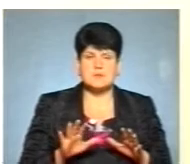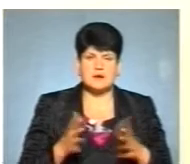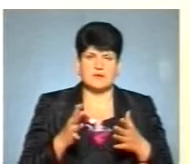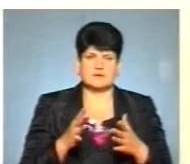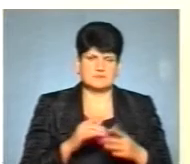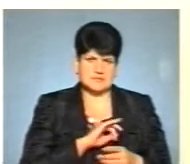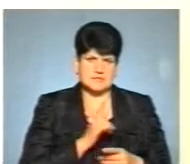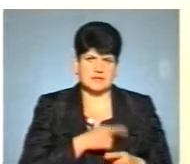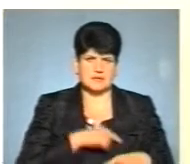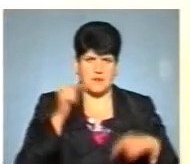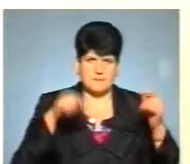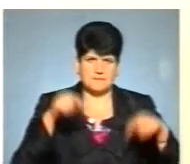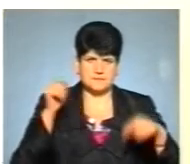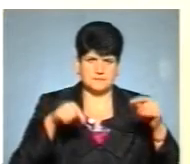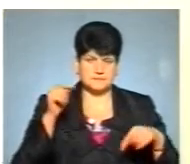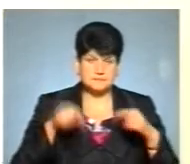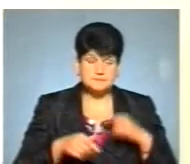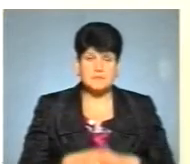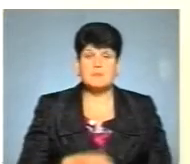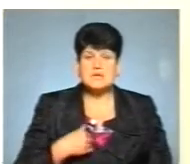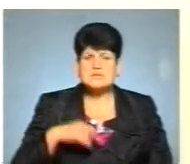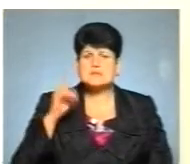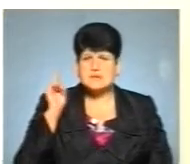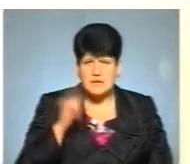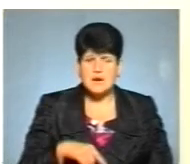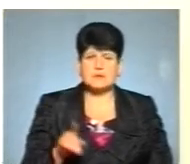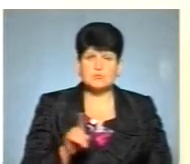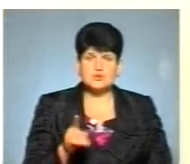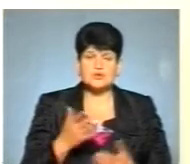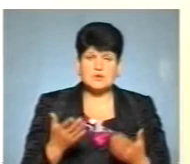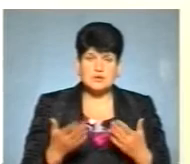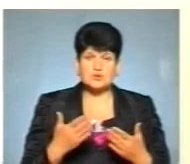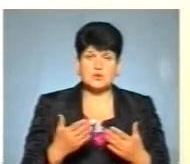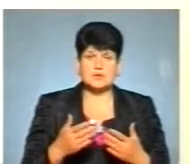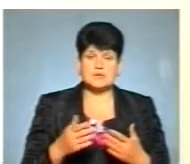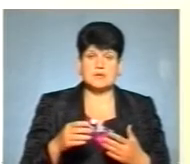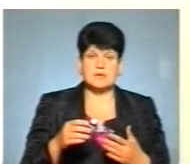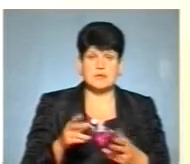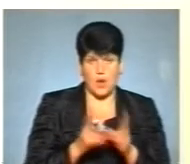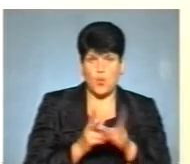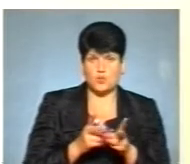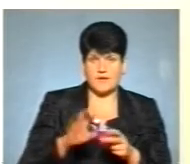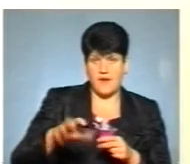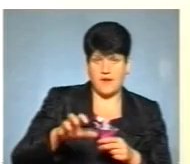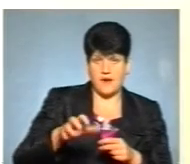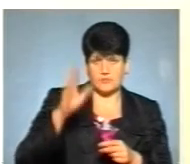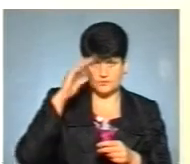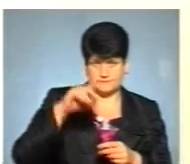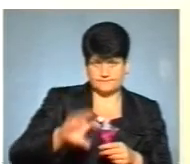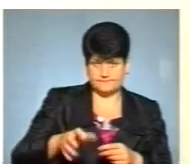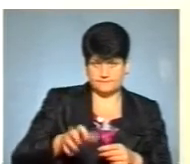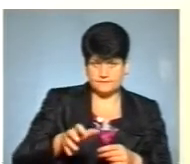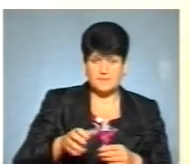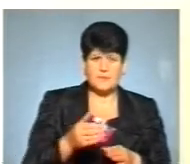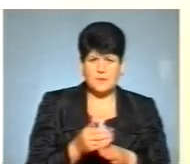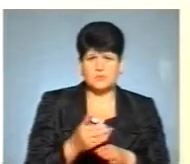дощових паводках. Ми знаємо, що якщо відкрити на кухні кран, якщо поступово буде йти вода,